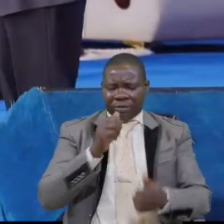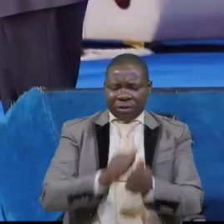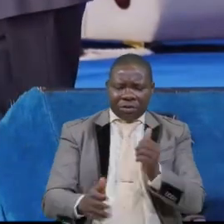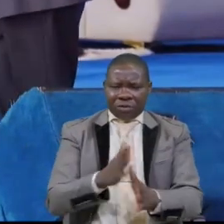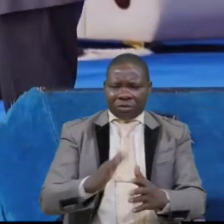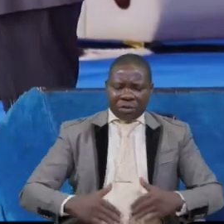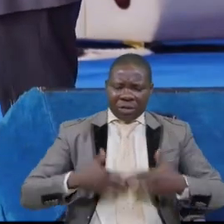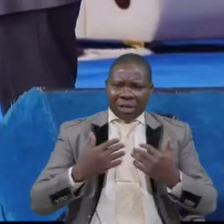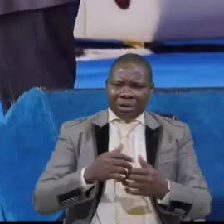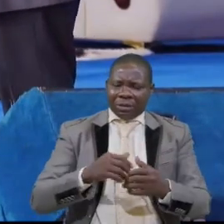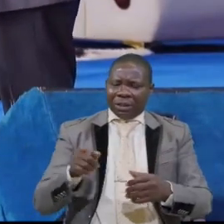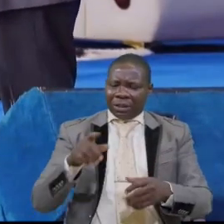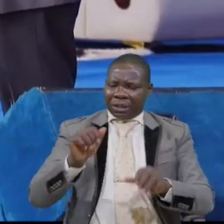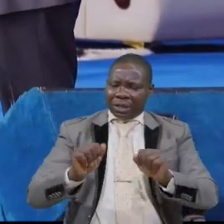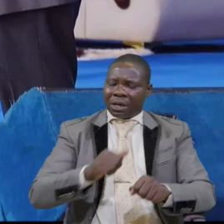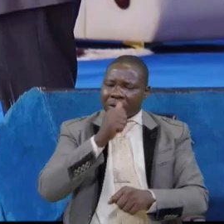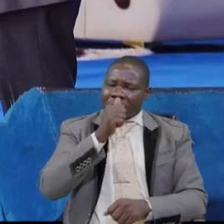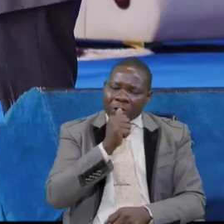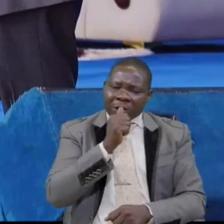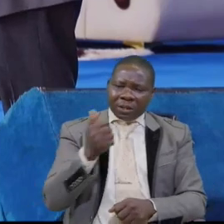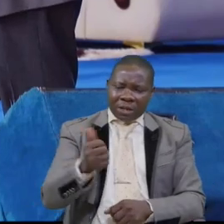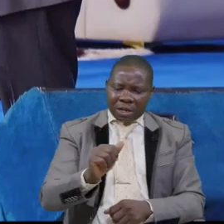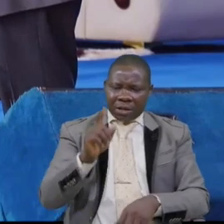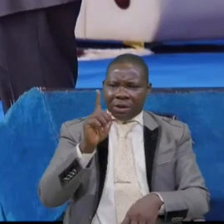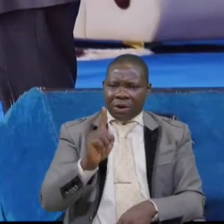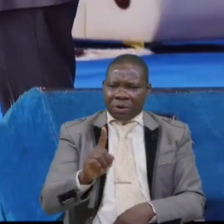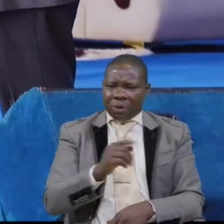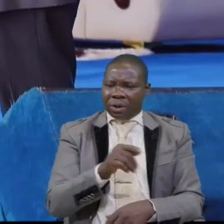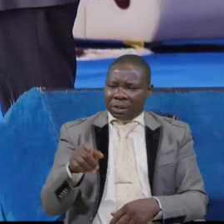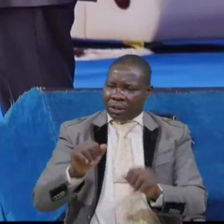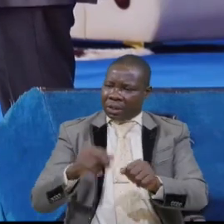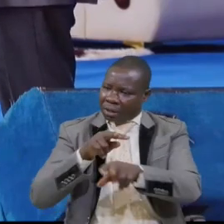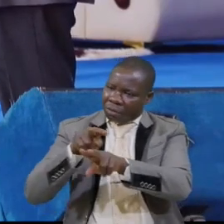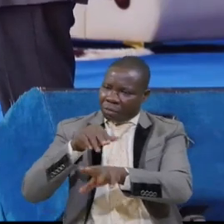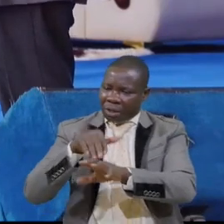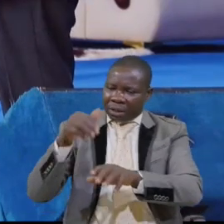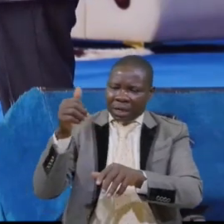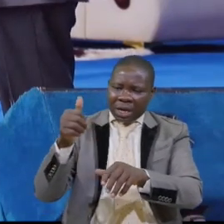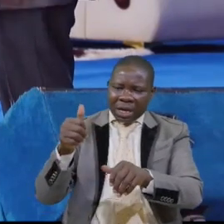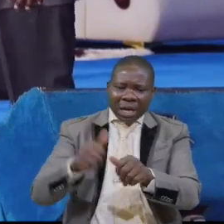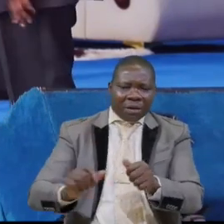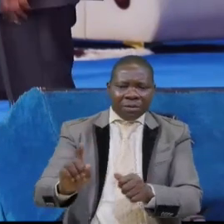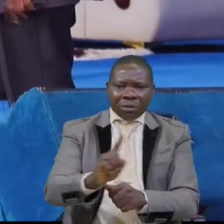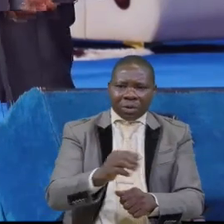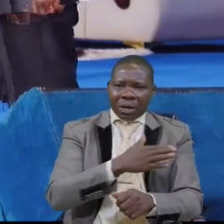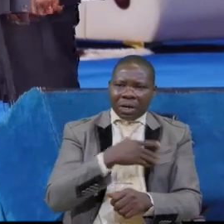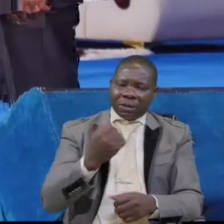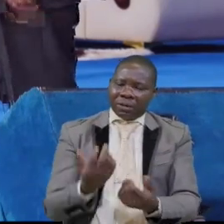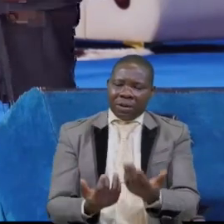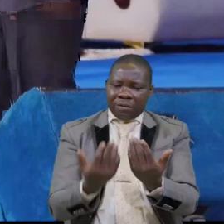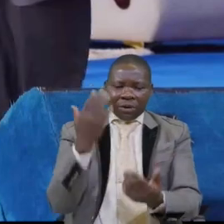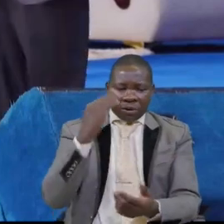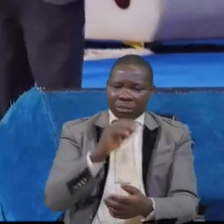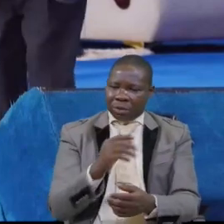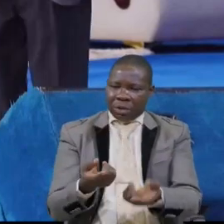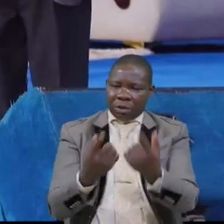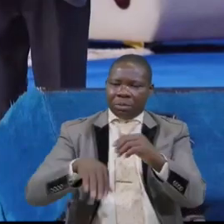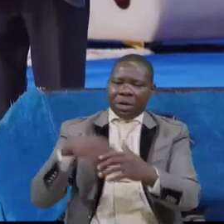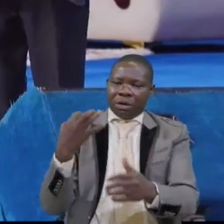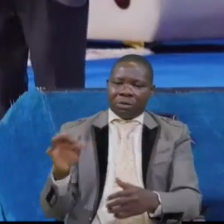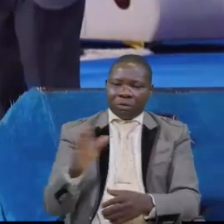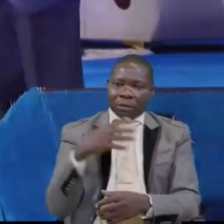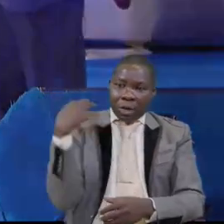monde pouvait redire tout le monde au silence pouvait regarder tout le monde et le feu sortirait de son visage